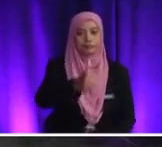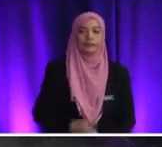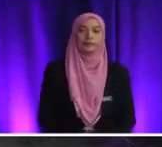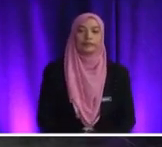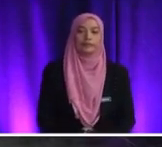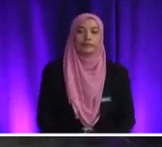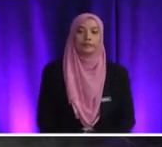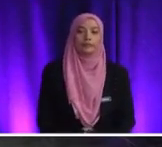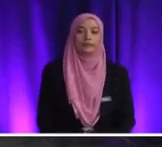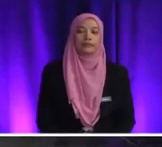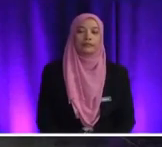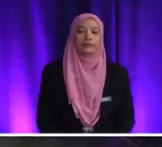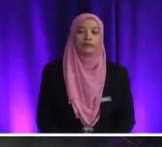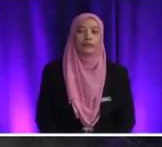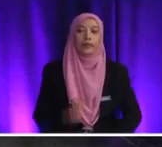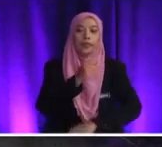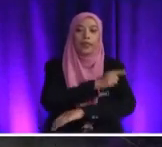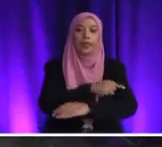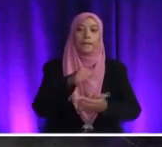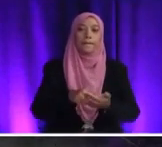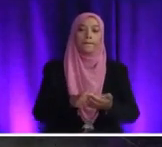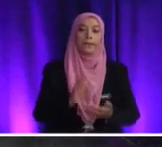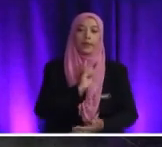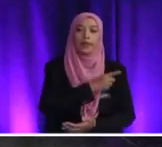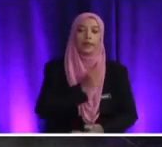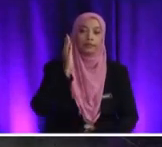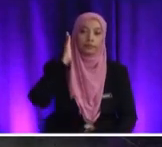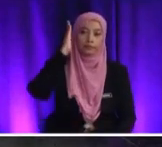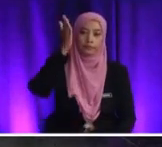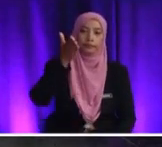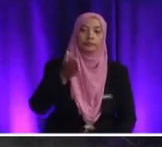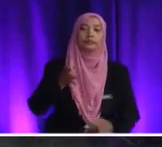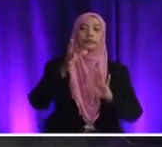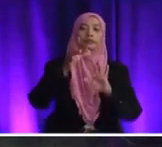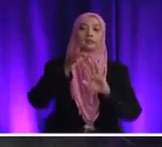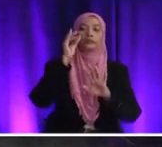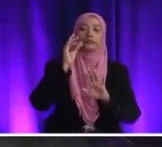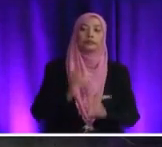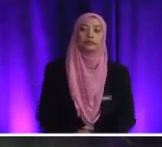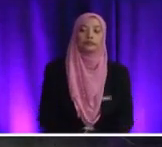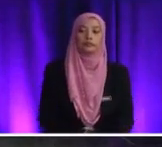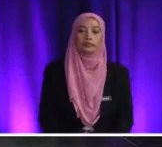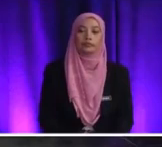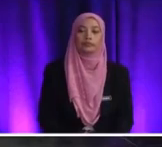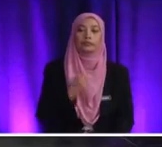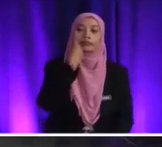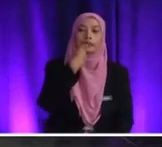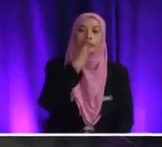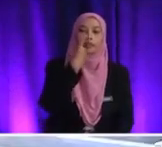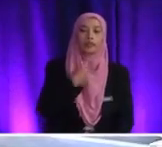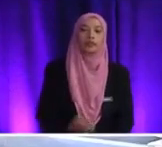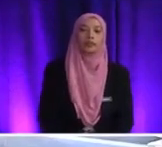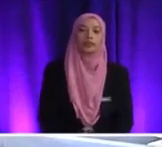rumusan kita pada Ini jago lah hari ini kita akan Panggil capailah bintang paling tinggi tappale banyak